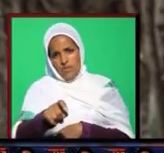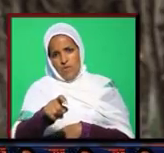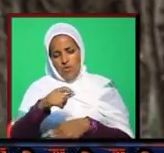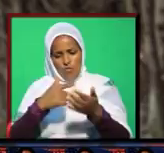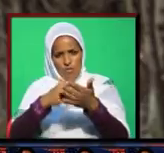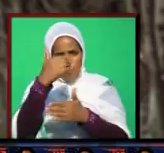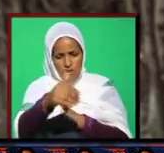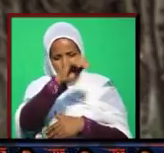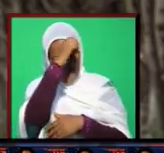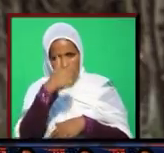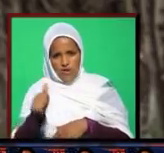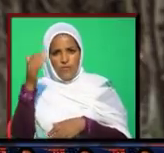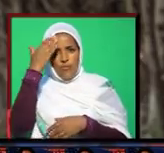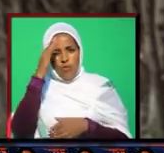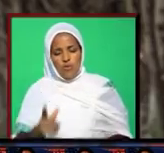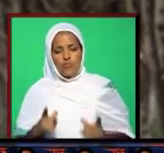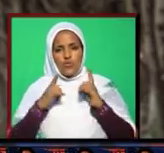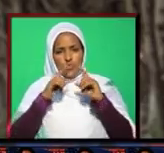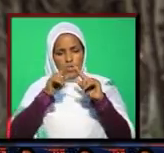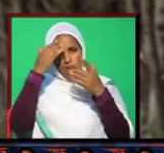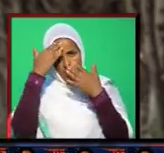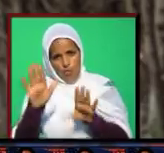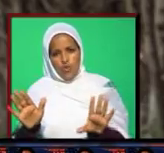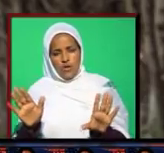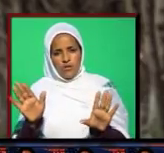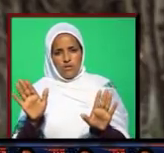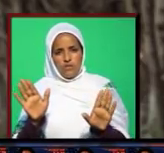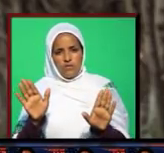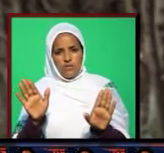እንደሚገባው ይቀጥልና፣ ማንም የማያውቅ ቢኖር ግን አይወቅ።